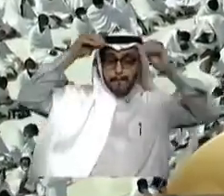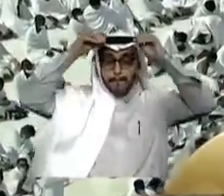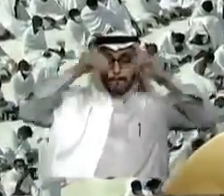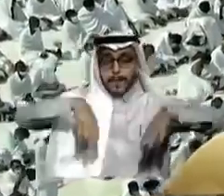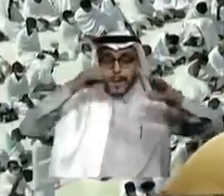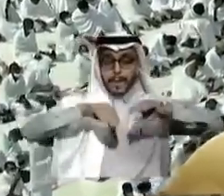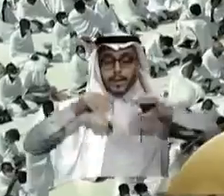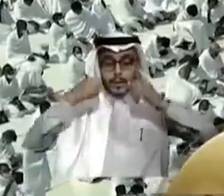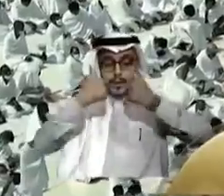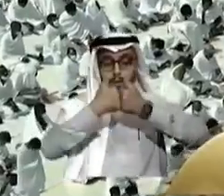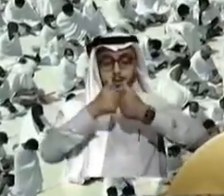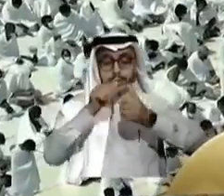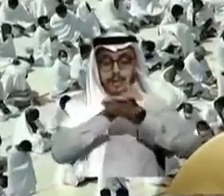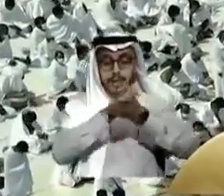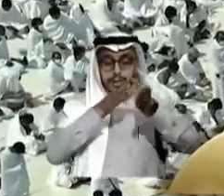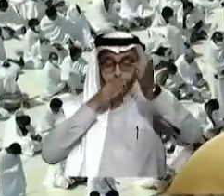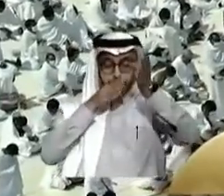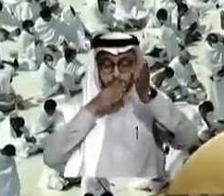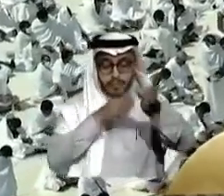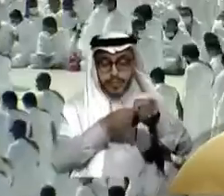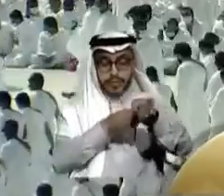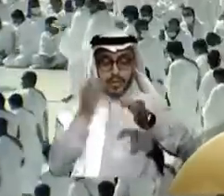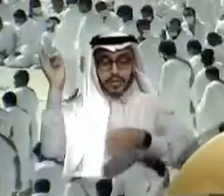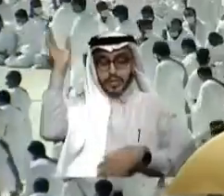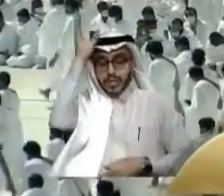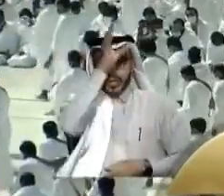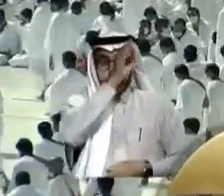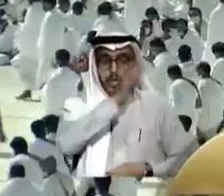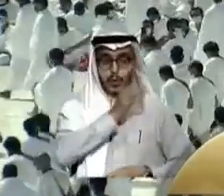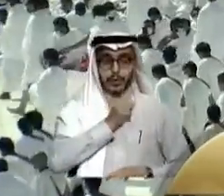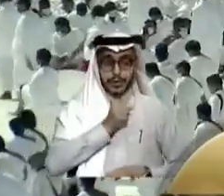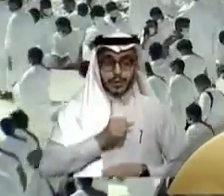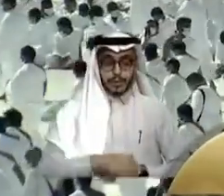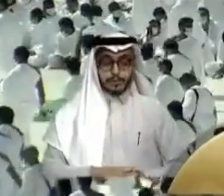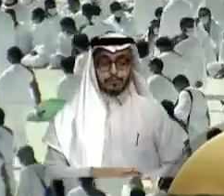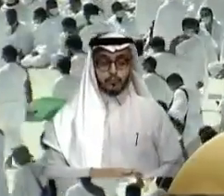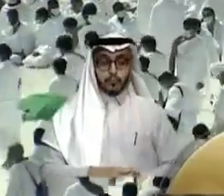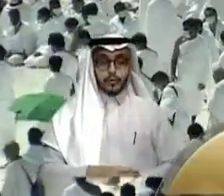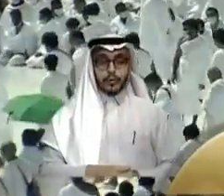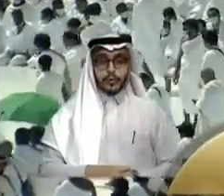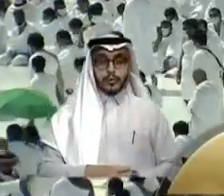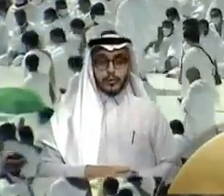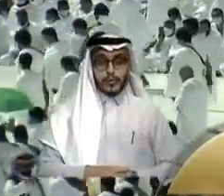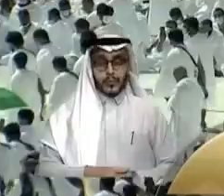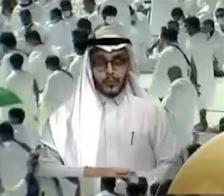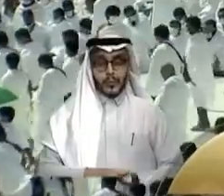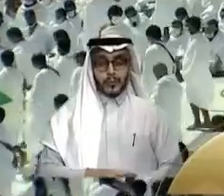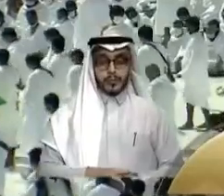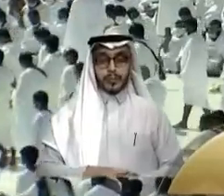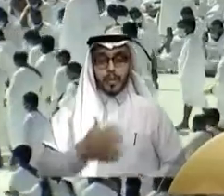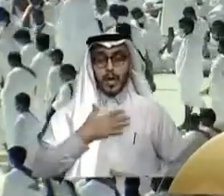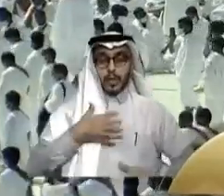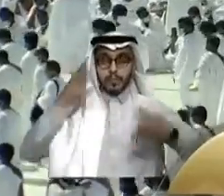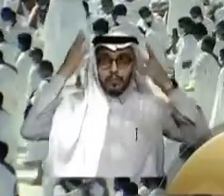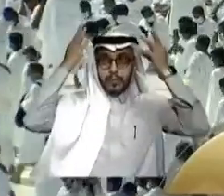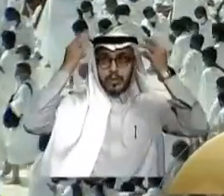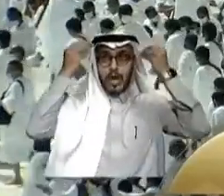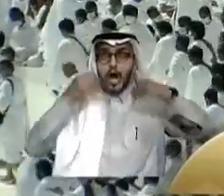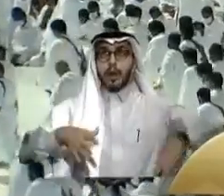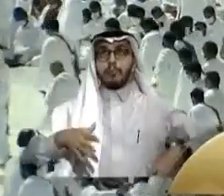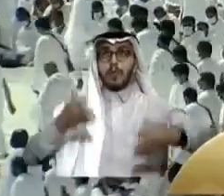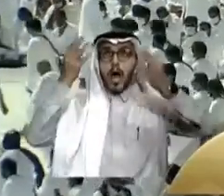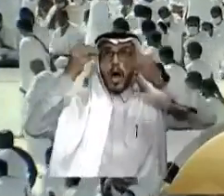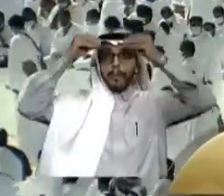الآل والأصحاب والتابعين لهم بإحسان إلى يوم المآب، وعنا معهم